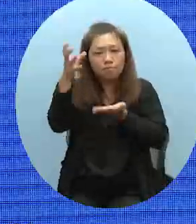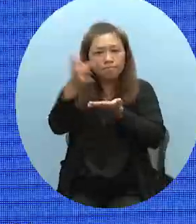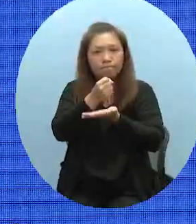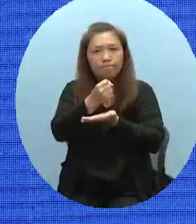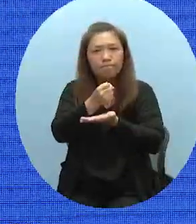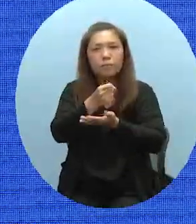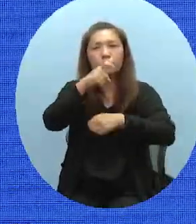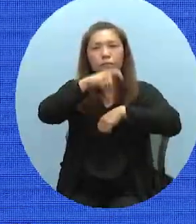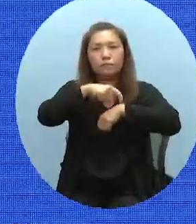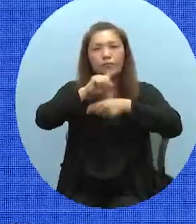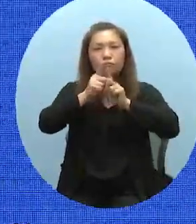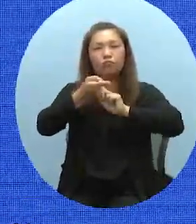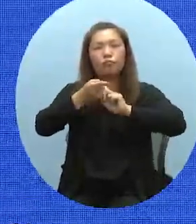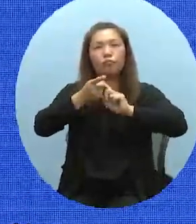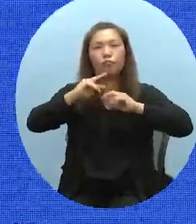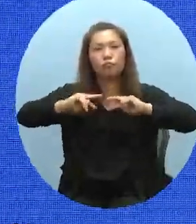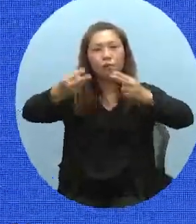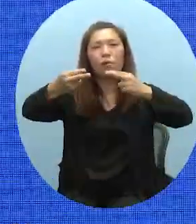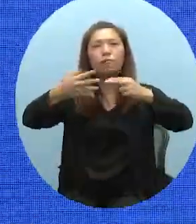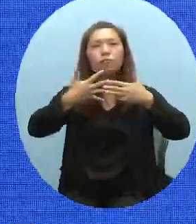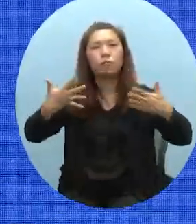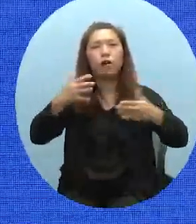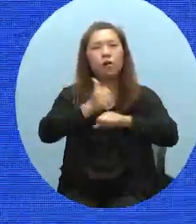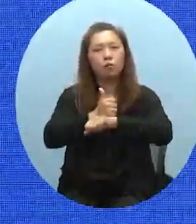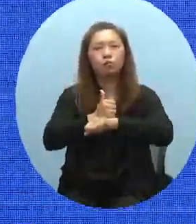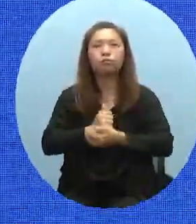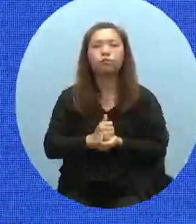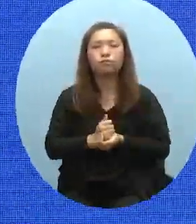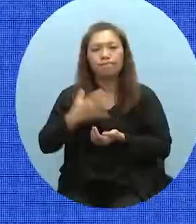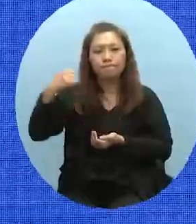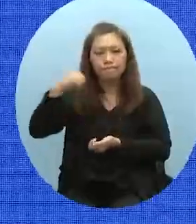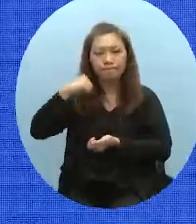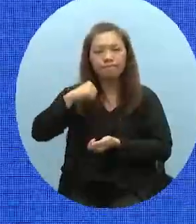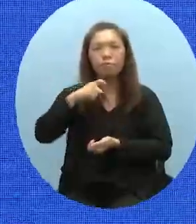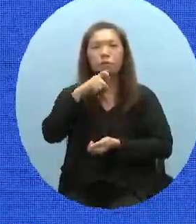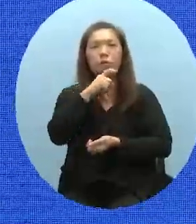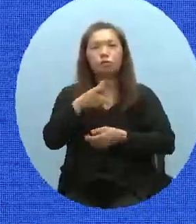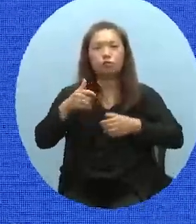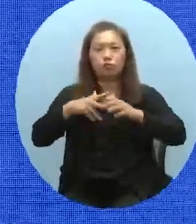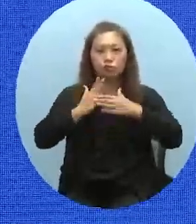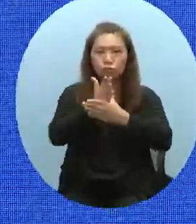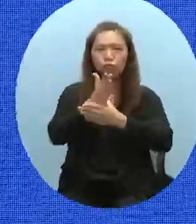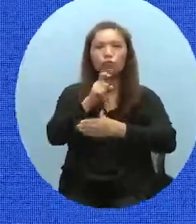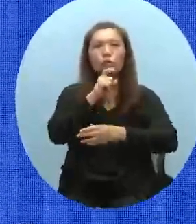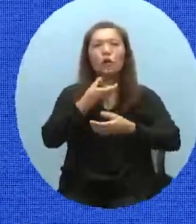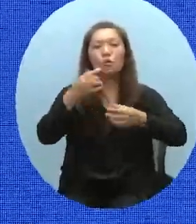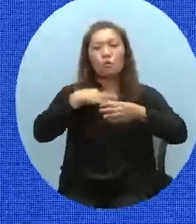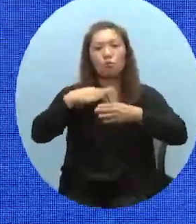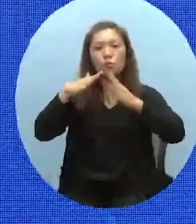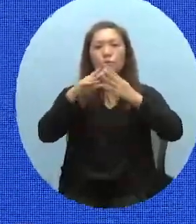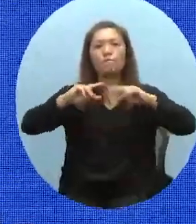好時代發展的大勢，積極和主動融入國家發展大